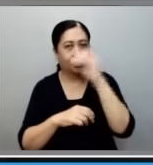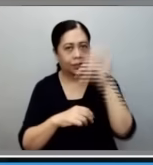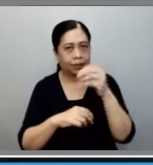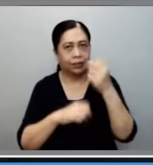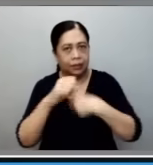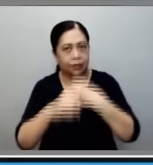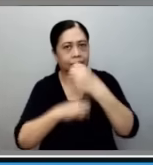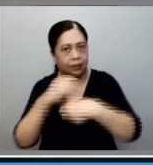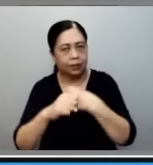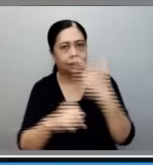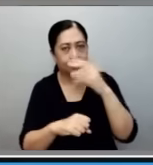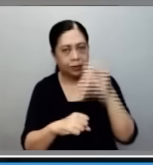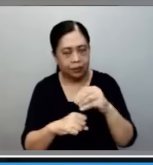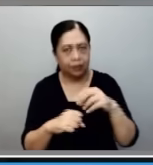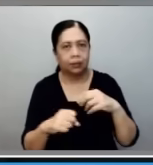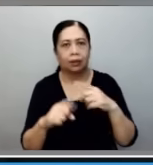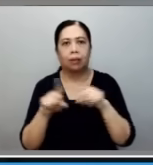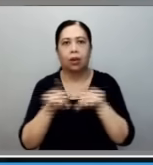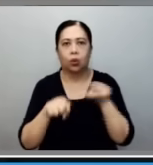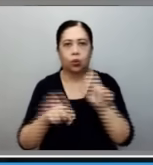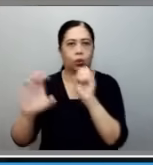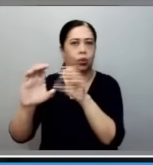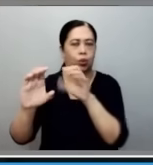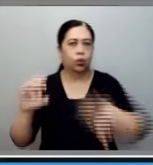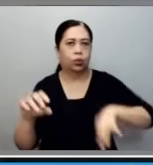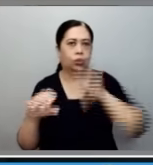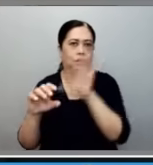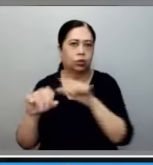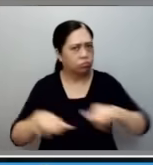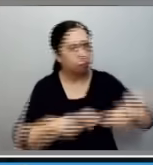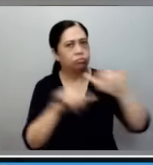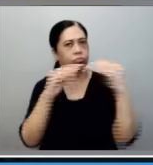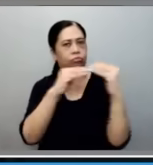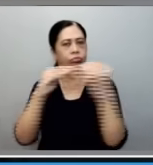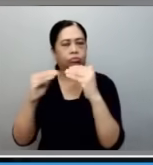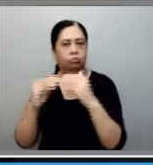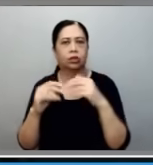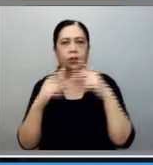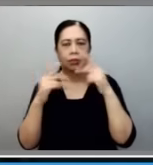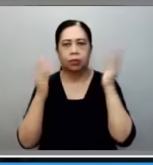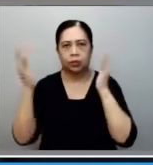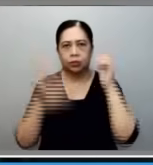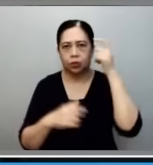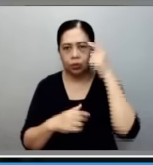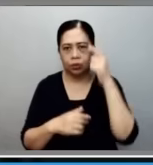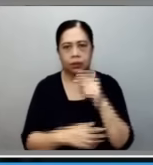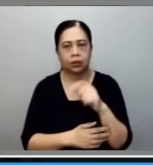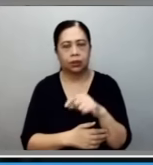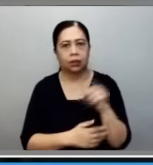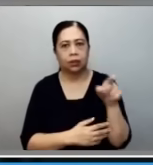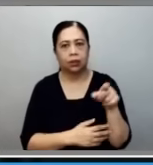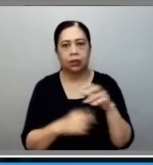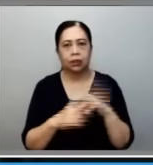Pangalawa, magko-contribute din sila like everybody else in public service ng 9 sa kanila, 12